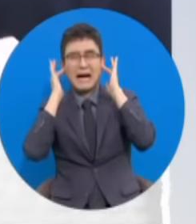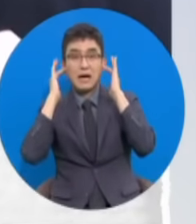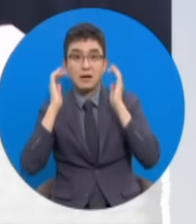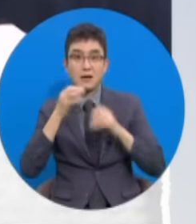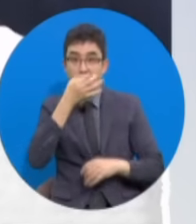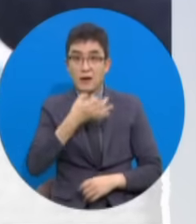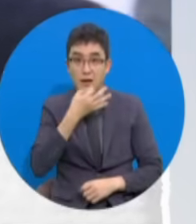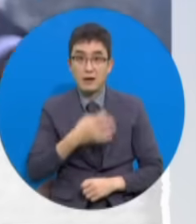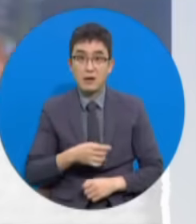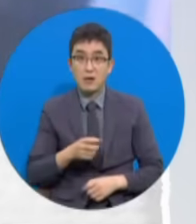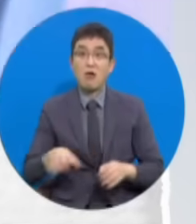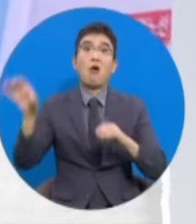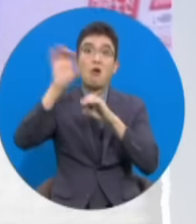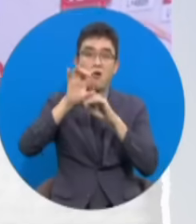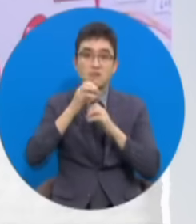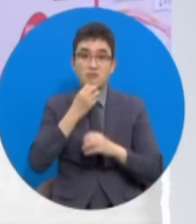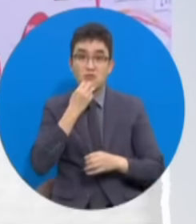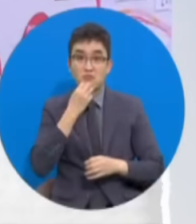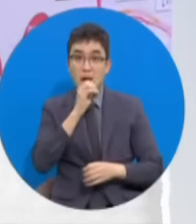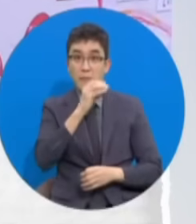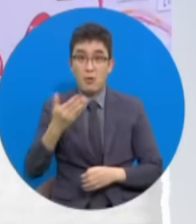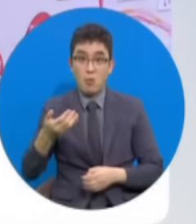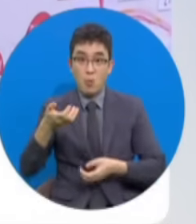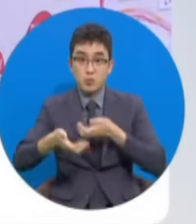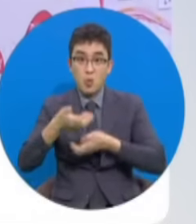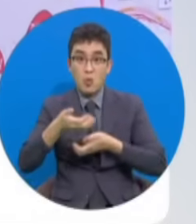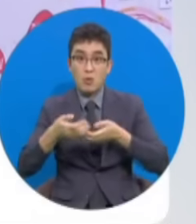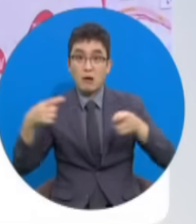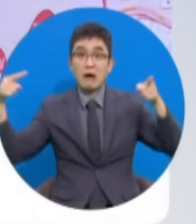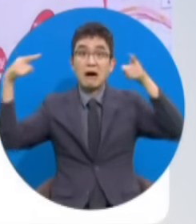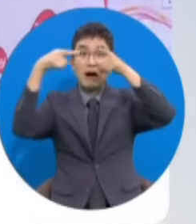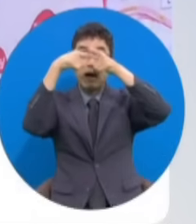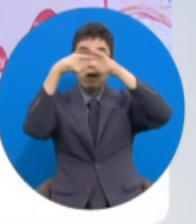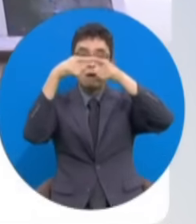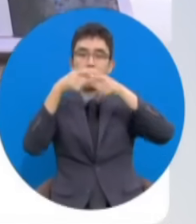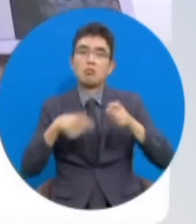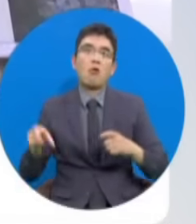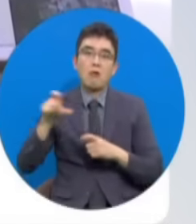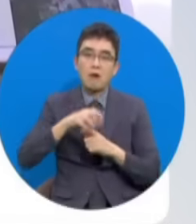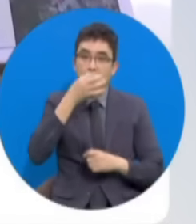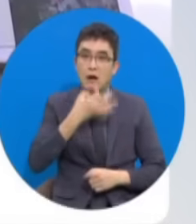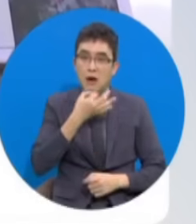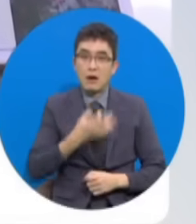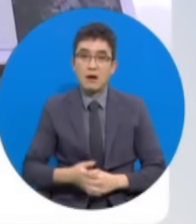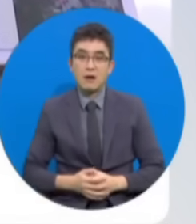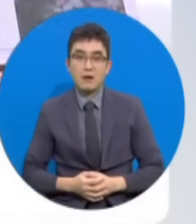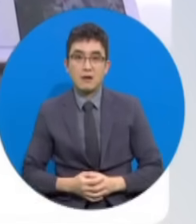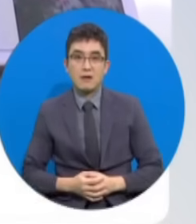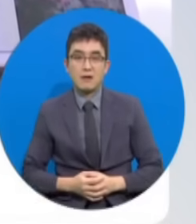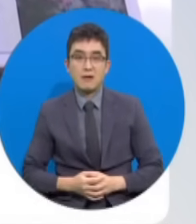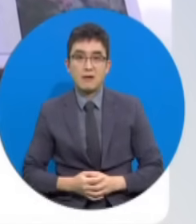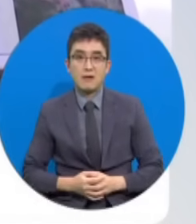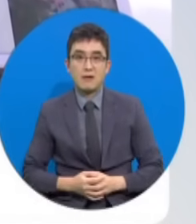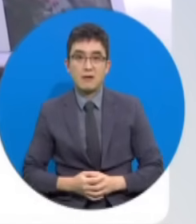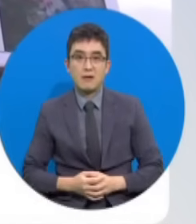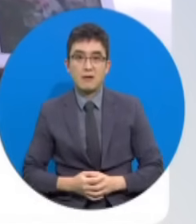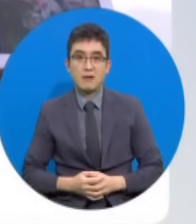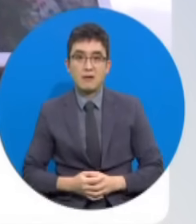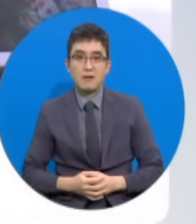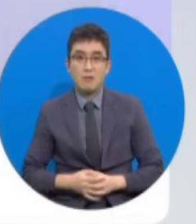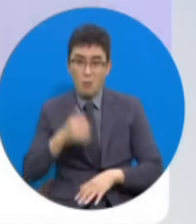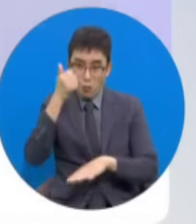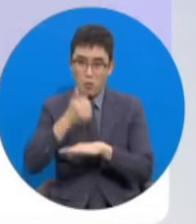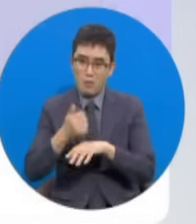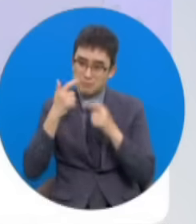양평 고속도로 지나게 되면 이미 마을은 존재할 수가 없다는 거예요. 그러면 이제 결과적으로 뭐 이제 뭐 여러 가지 나오지